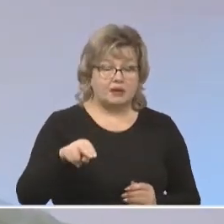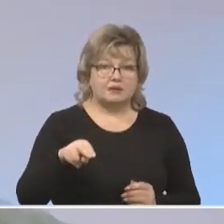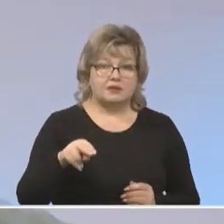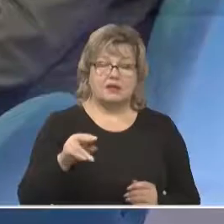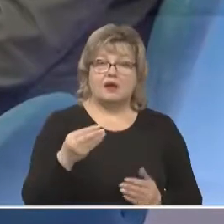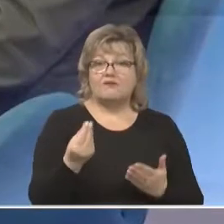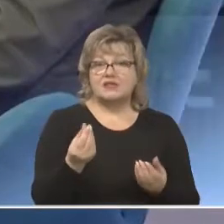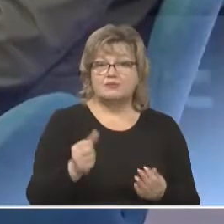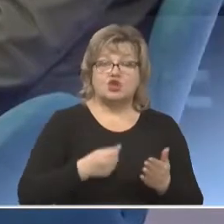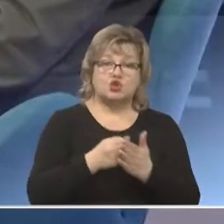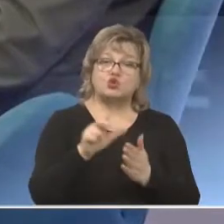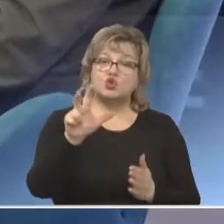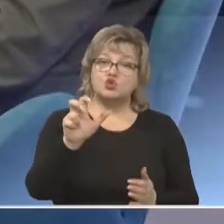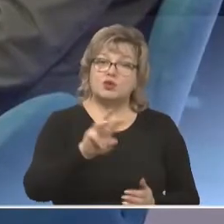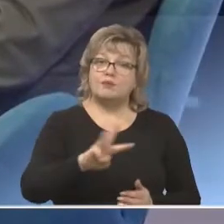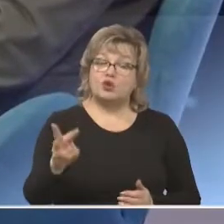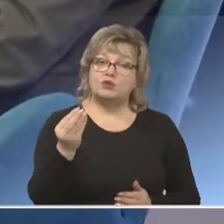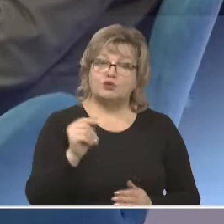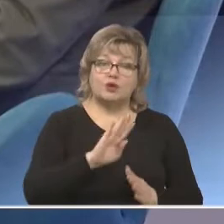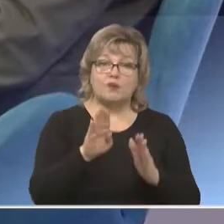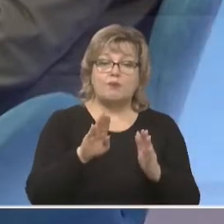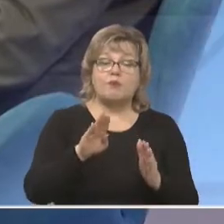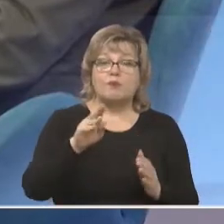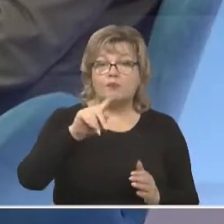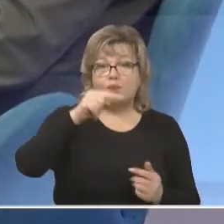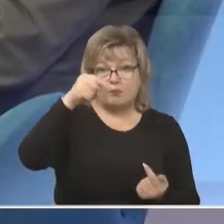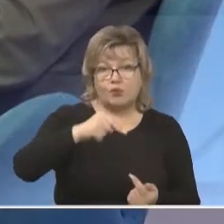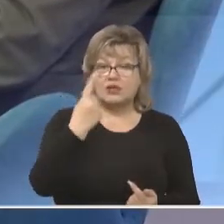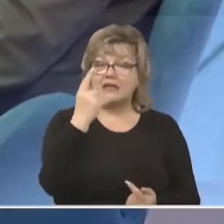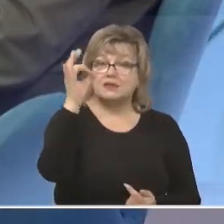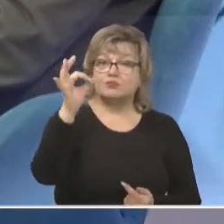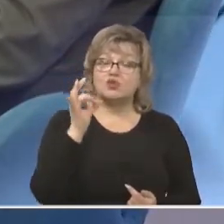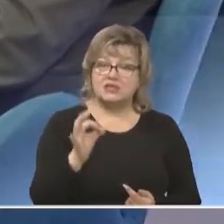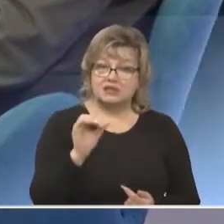в размере до 300 миллионов рублей под 1% годовых на 5 лет.